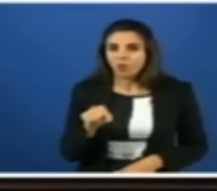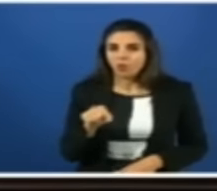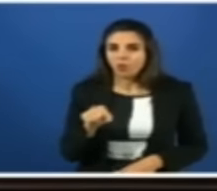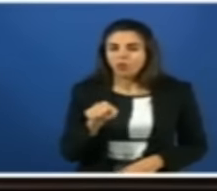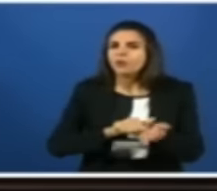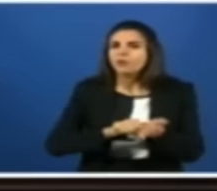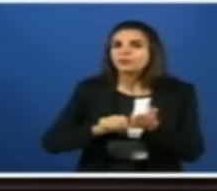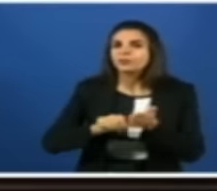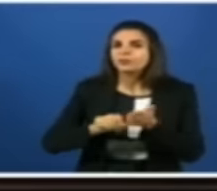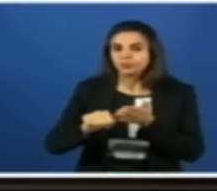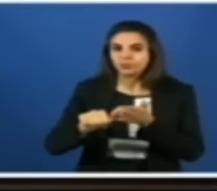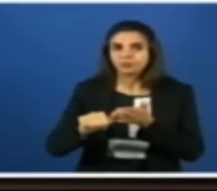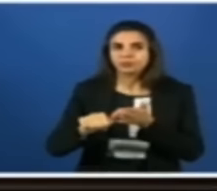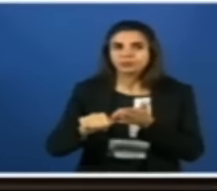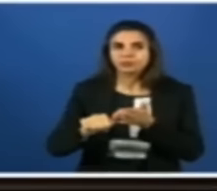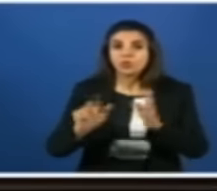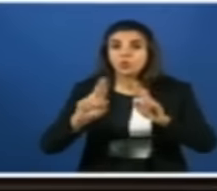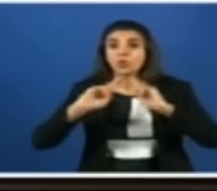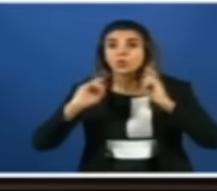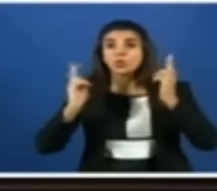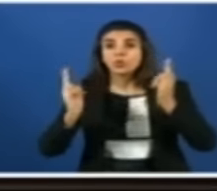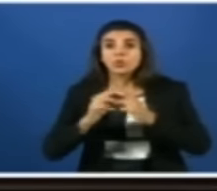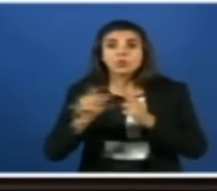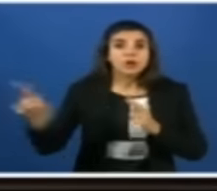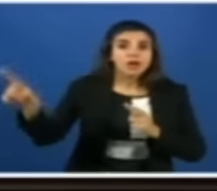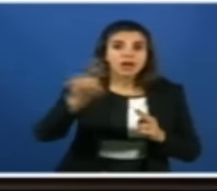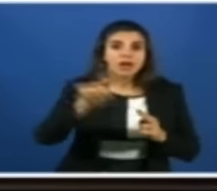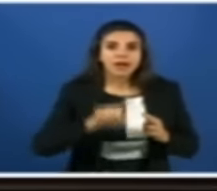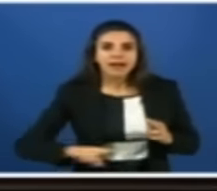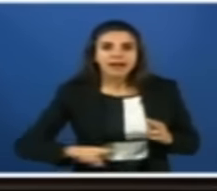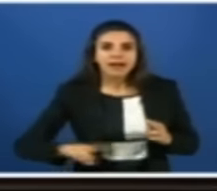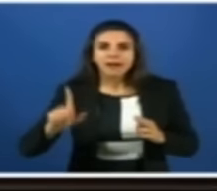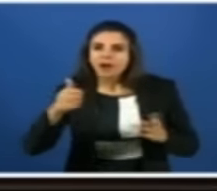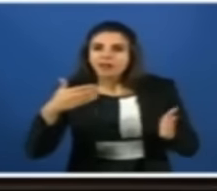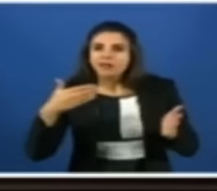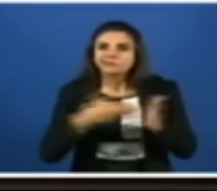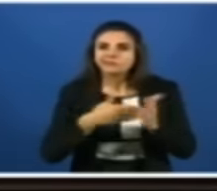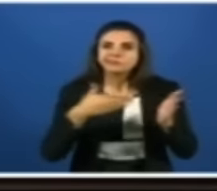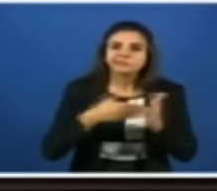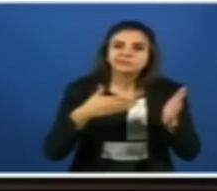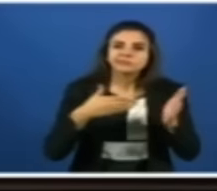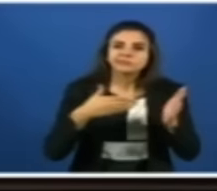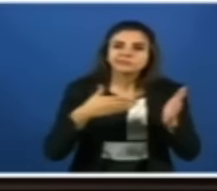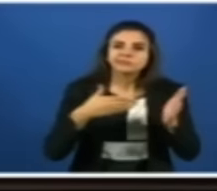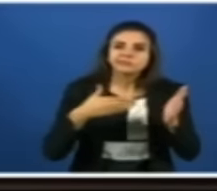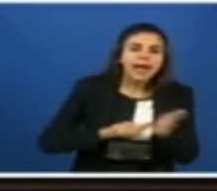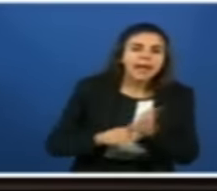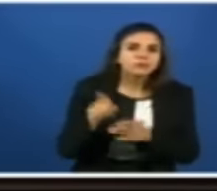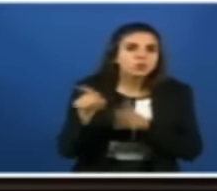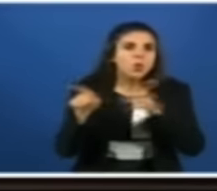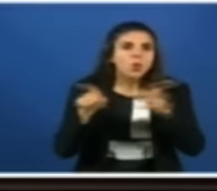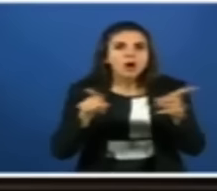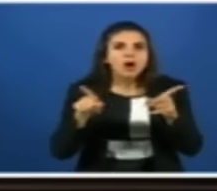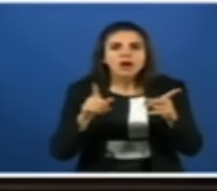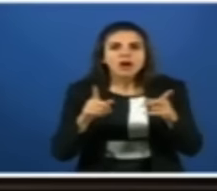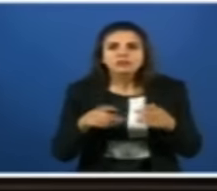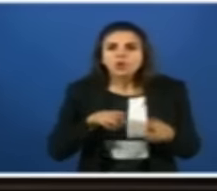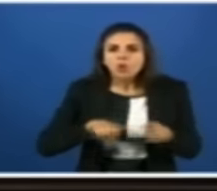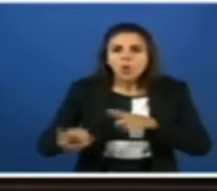bütün dünyada yatırımcıya, girişimciye her